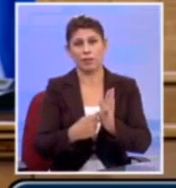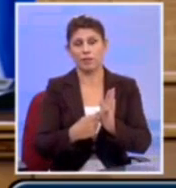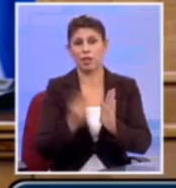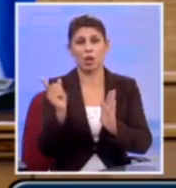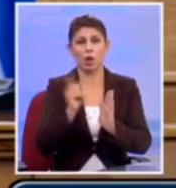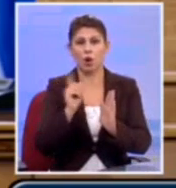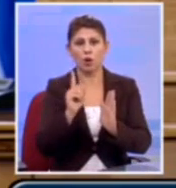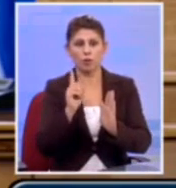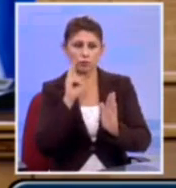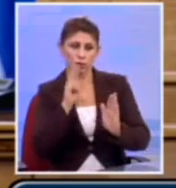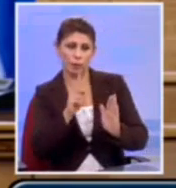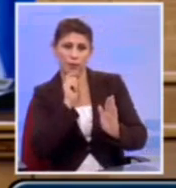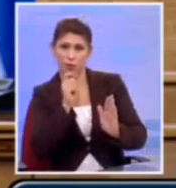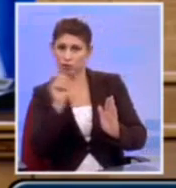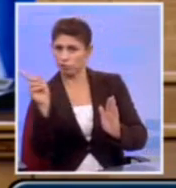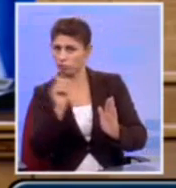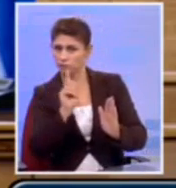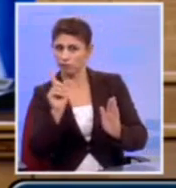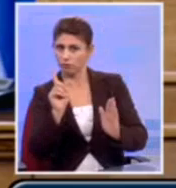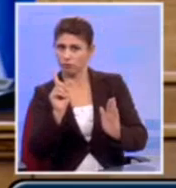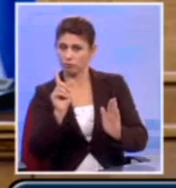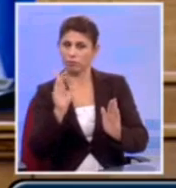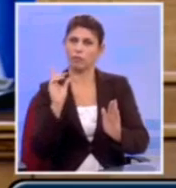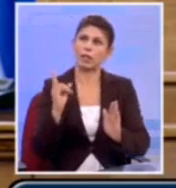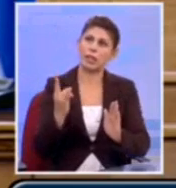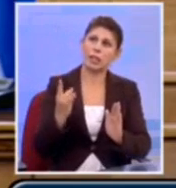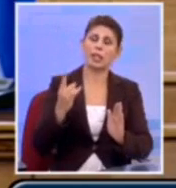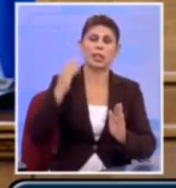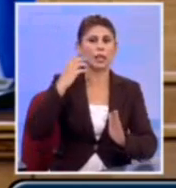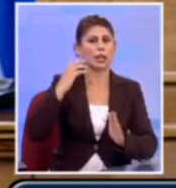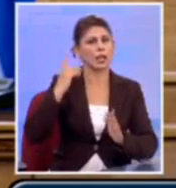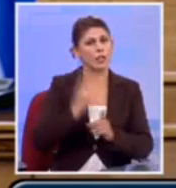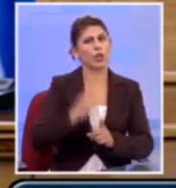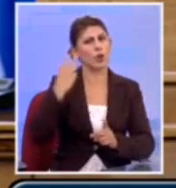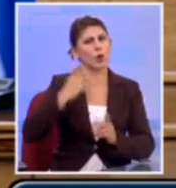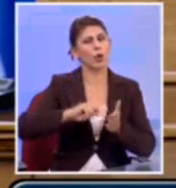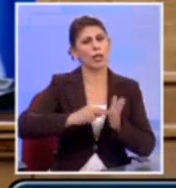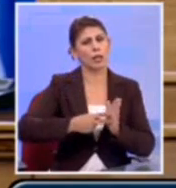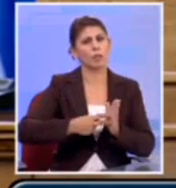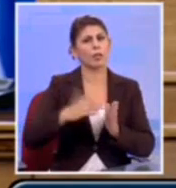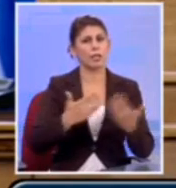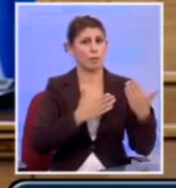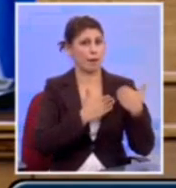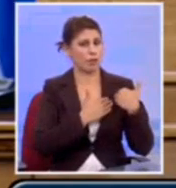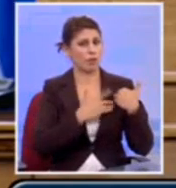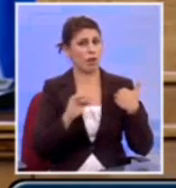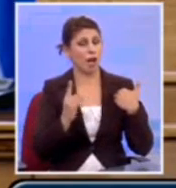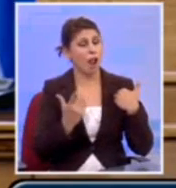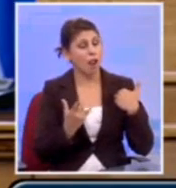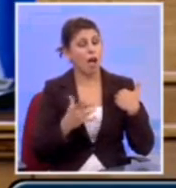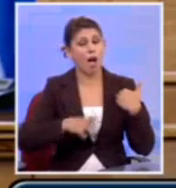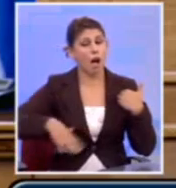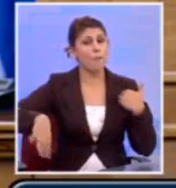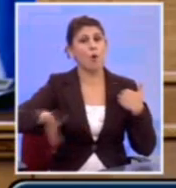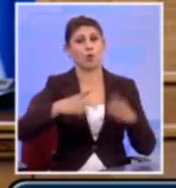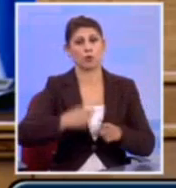από τη σκοπιά ενός δημοσιογράφου, από τη σκοπιά ενός οικονομολόγου, από τη σκοπιά ενός ηθήνοντα, αλλά εκ μέρους του